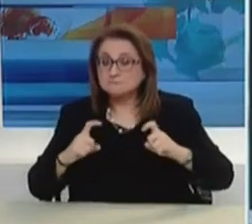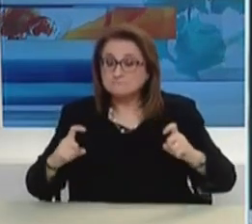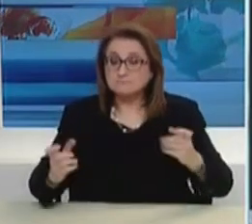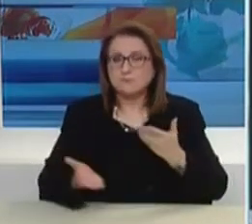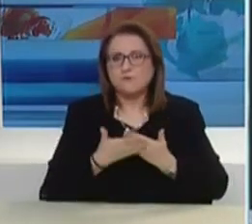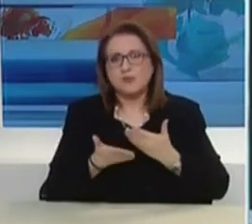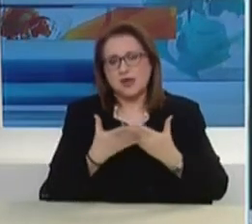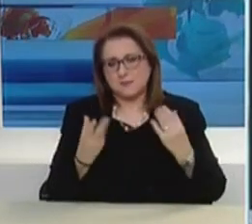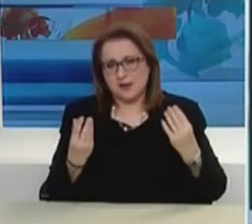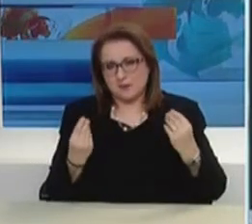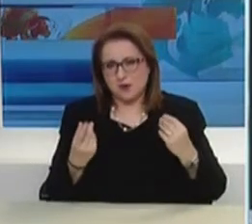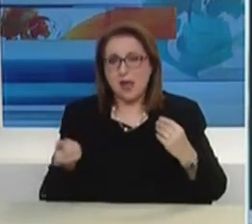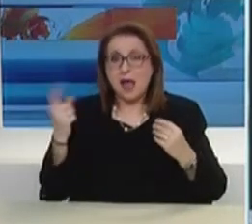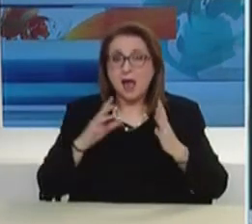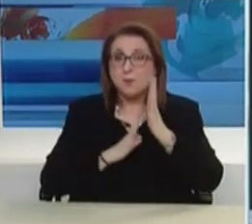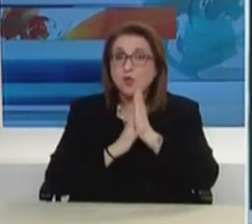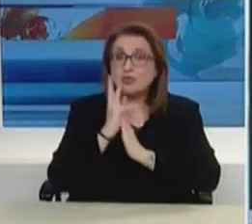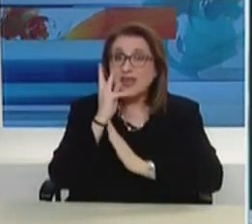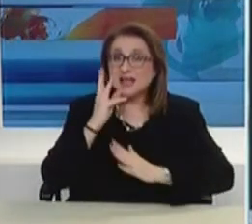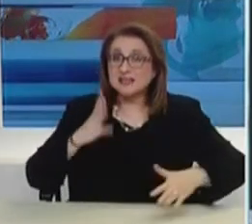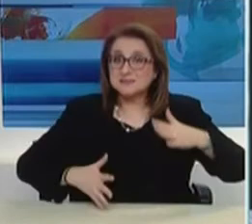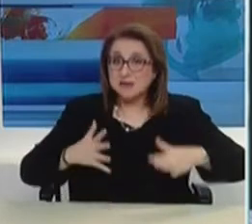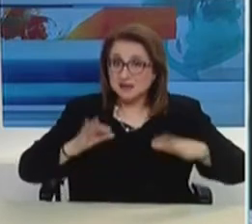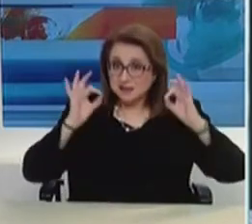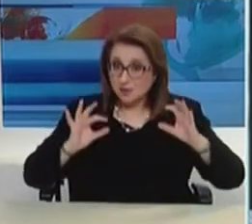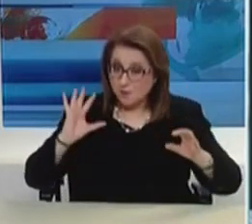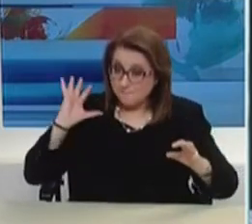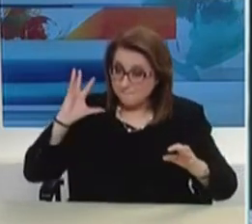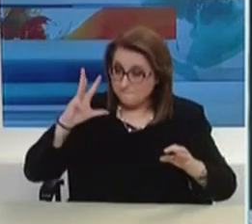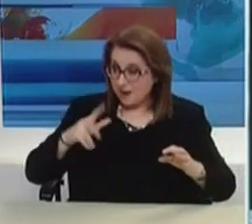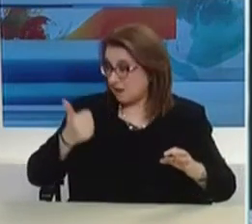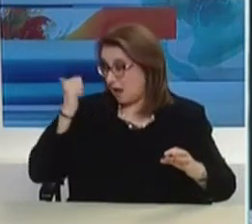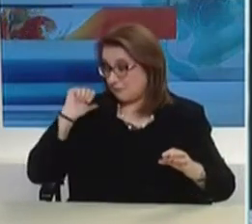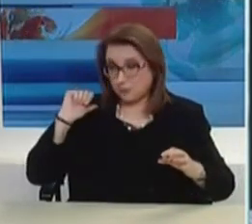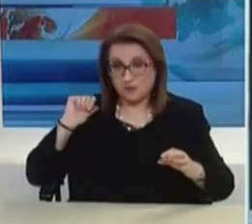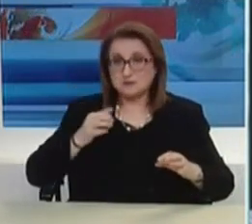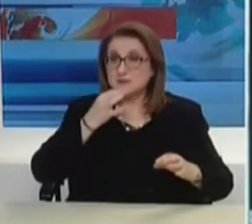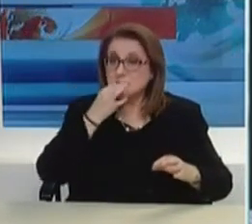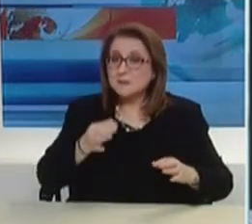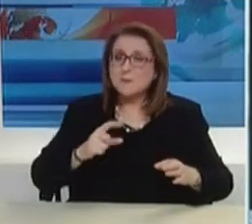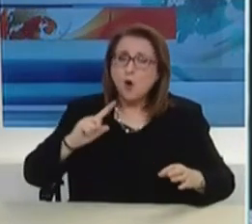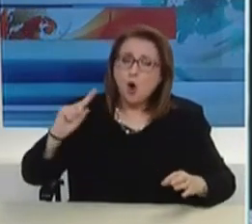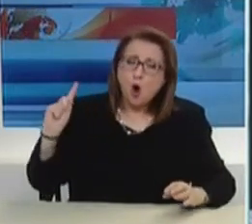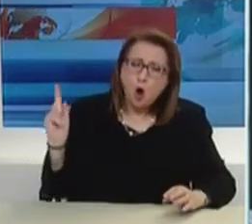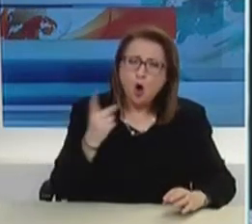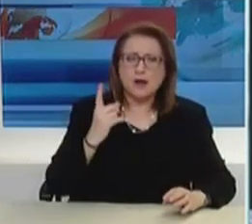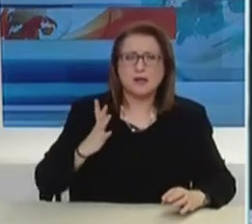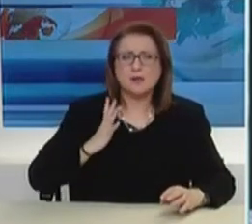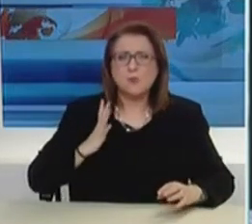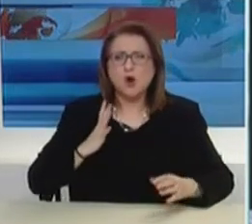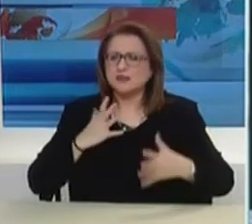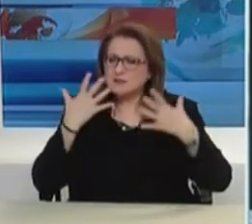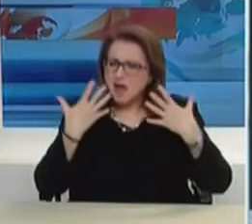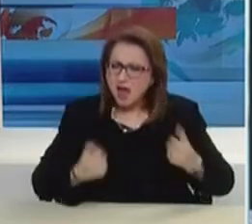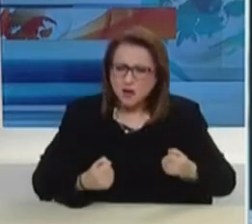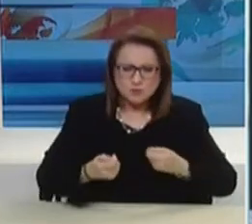μέχρι και προχθές όλους ανεξαιρέτως τους πολίτες, ανεξαρτήτως επιπέδου, ανεξαρτήτως επαγγελματικής